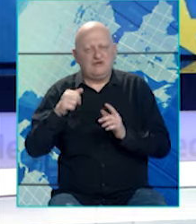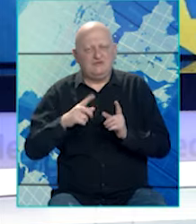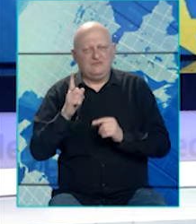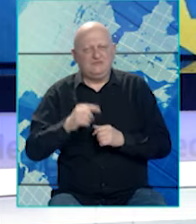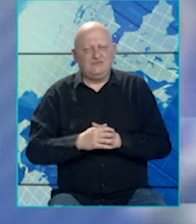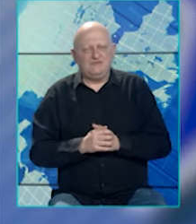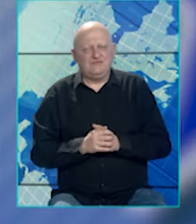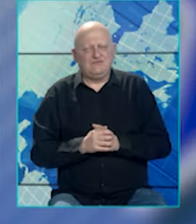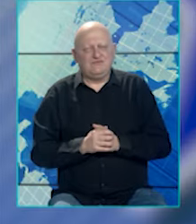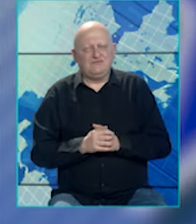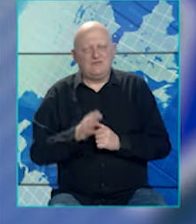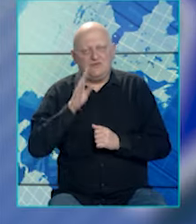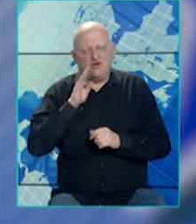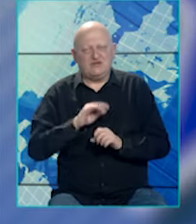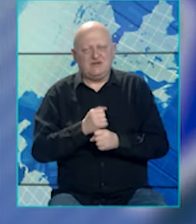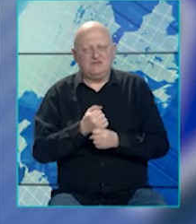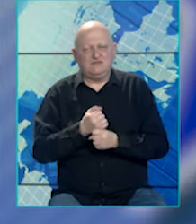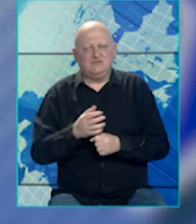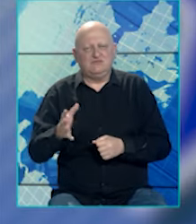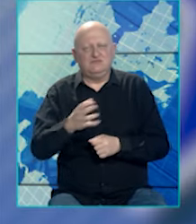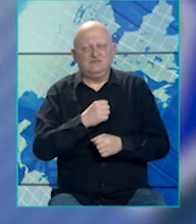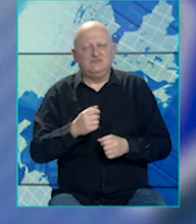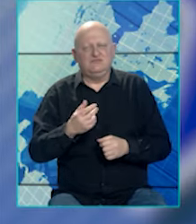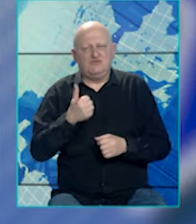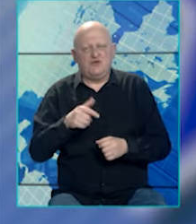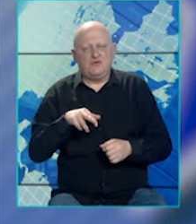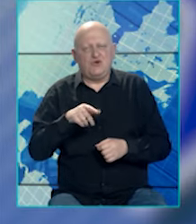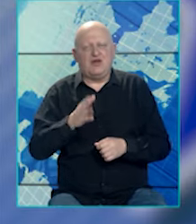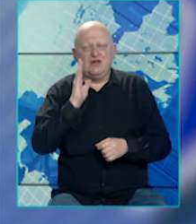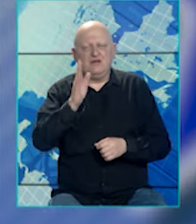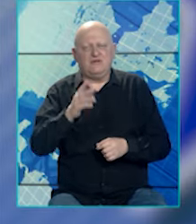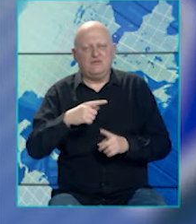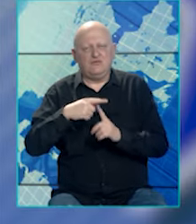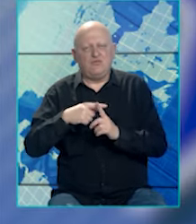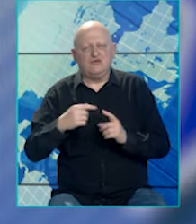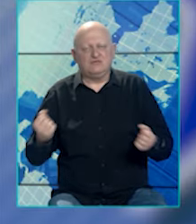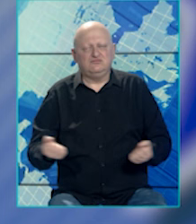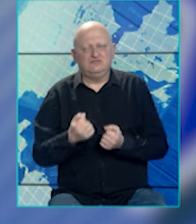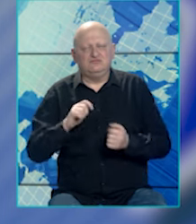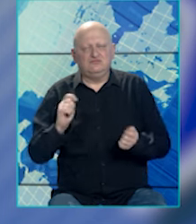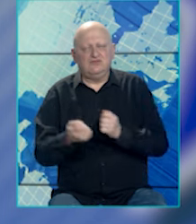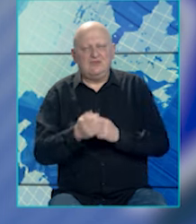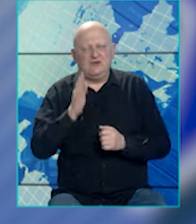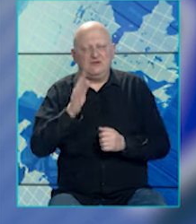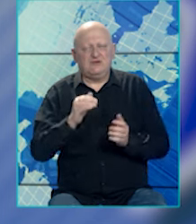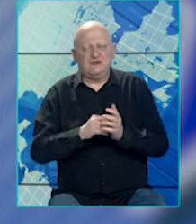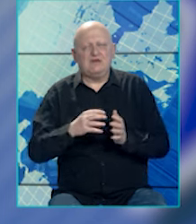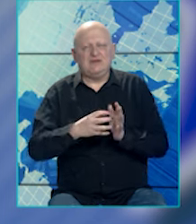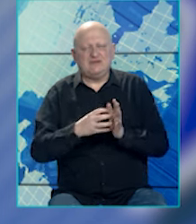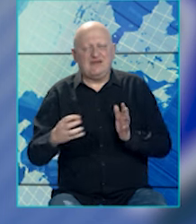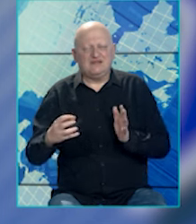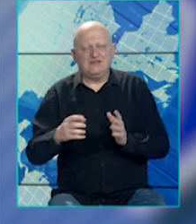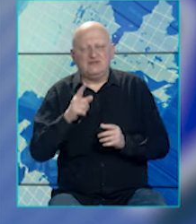Uniji. Bosna i Hercegovina je poduzela impresivne korake naprijed, a pozitivna dinamika na reformskom putu treba se